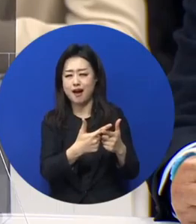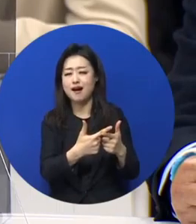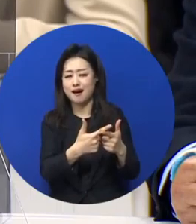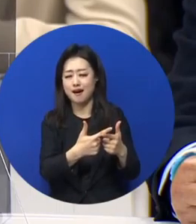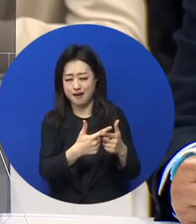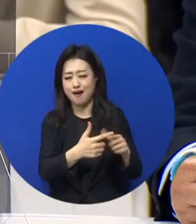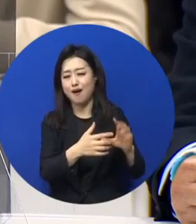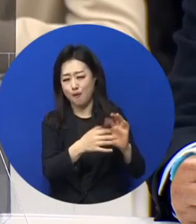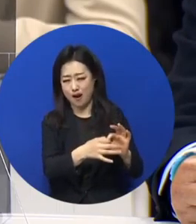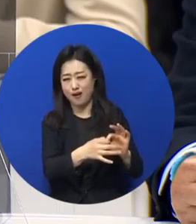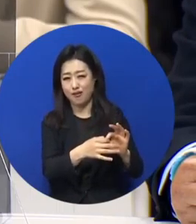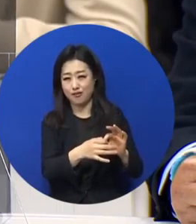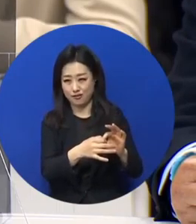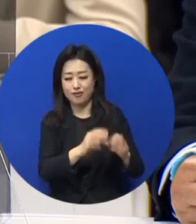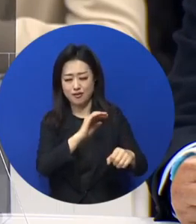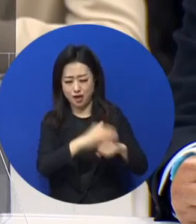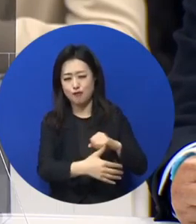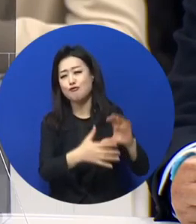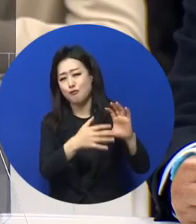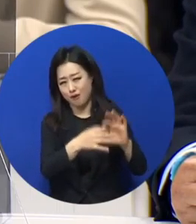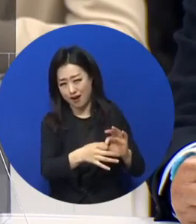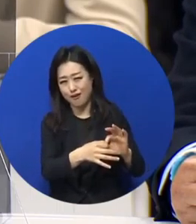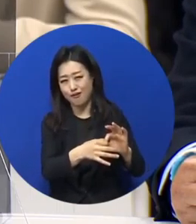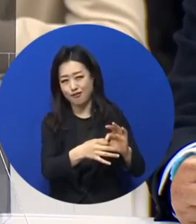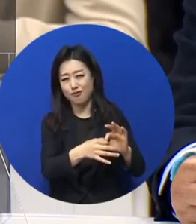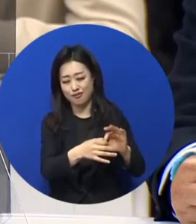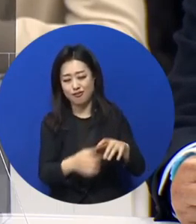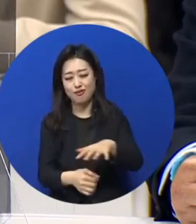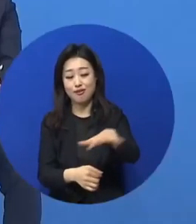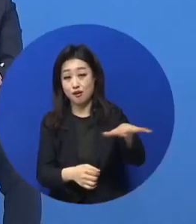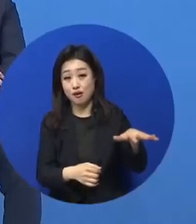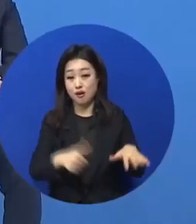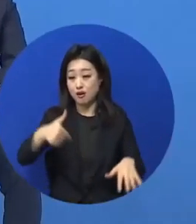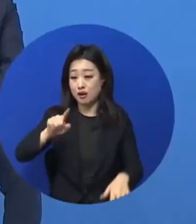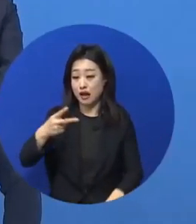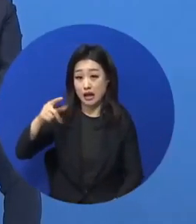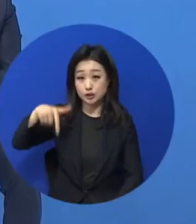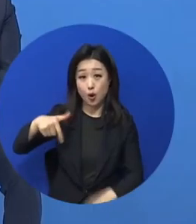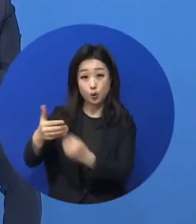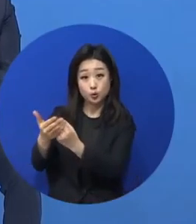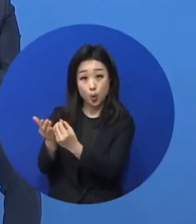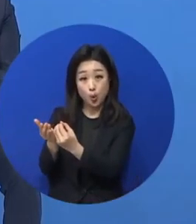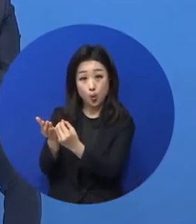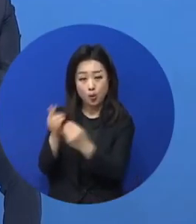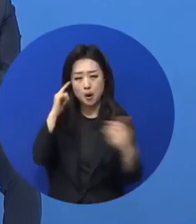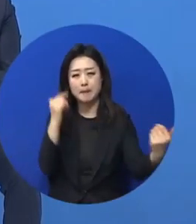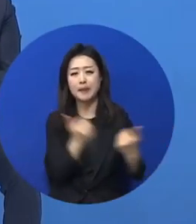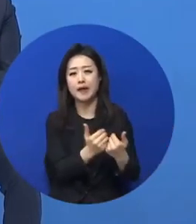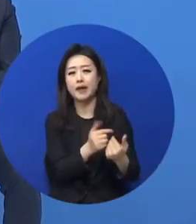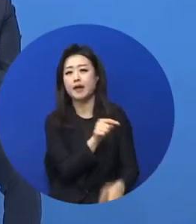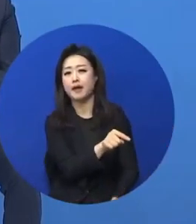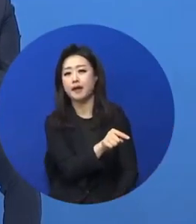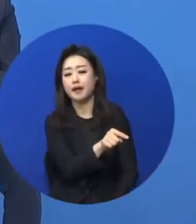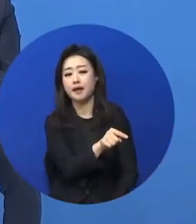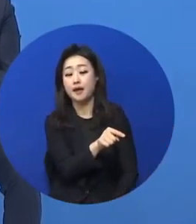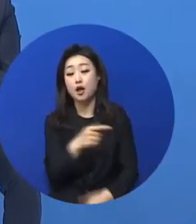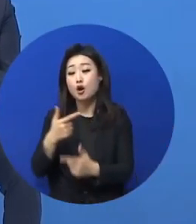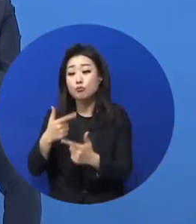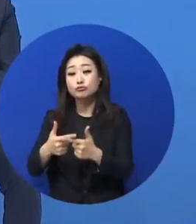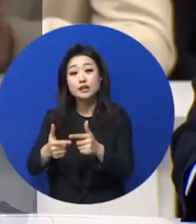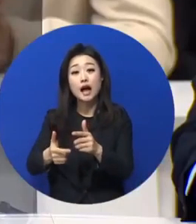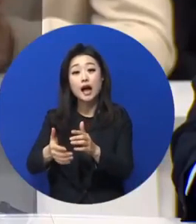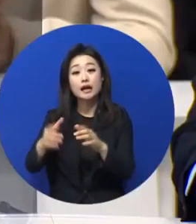주호영 원내대표를 비롯한 이 주류 TK가 가덕도 신공항을 반대하고 있습니다.